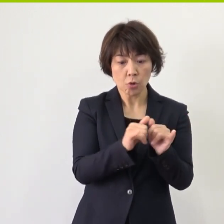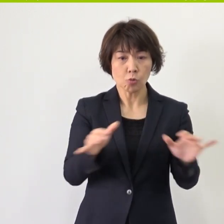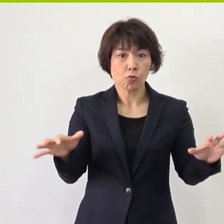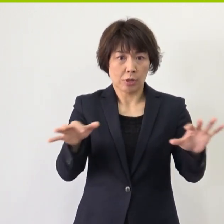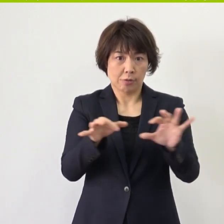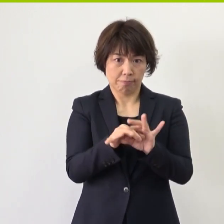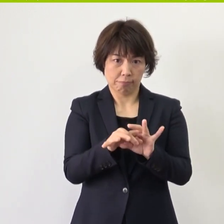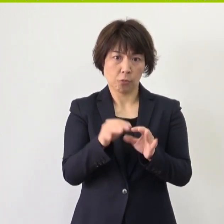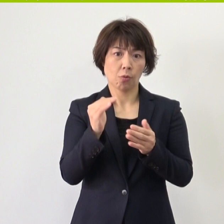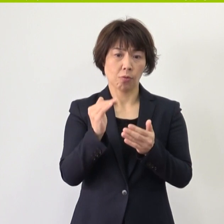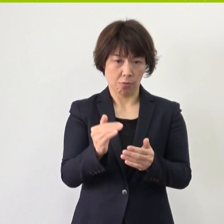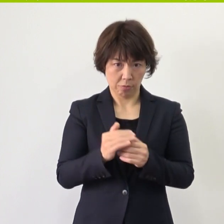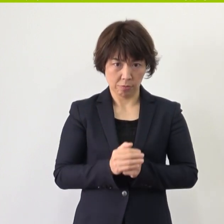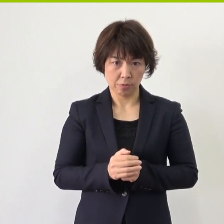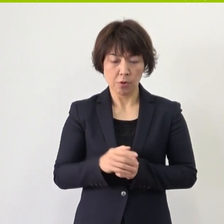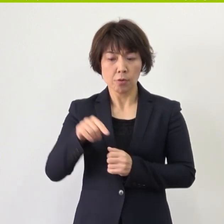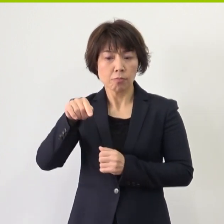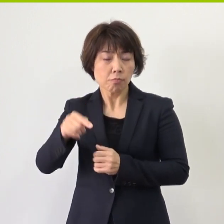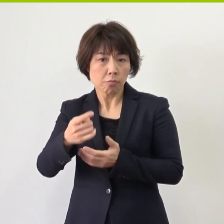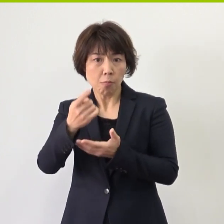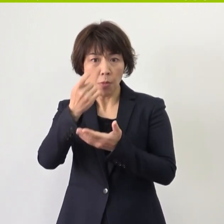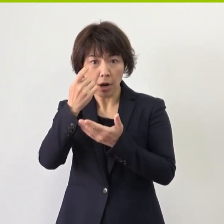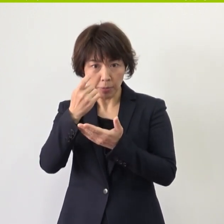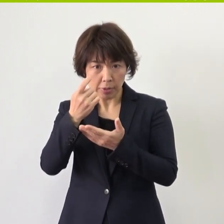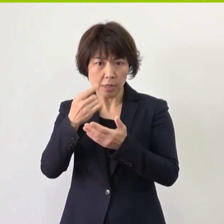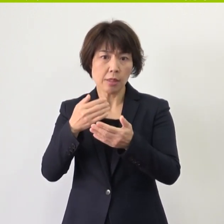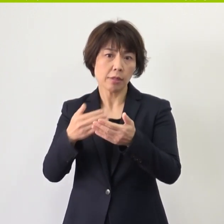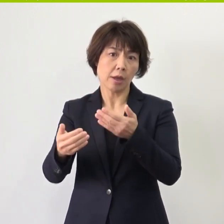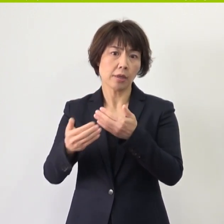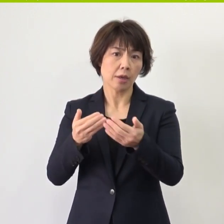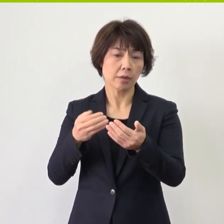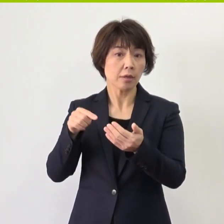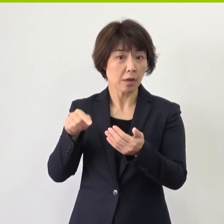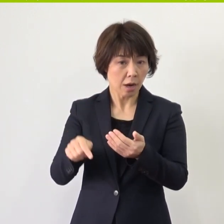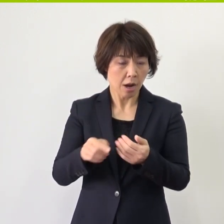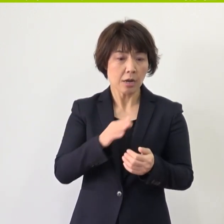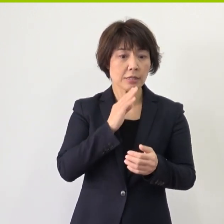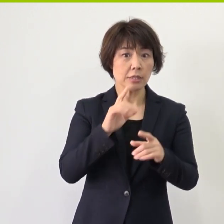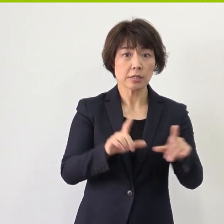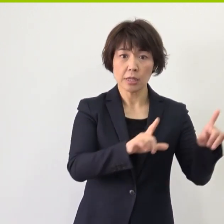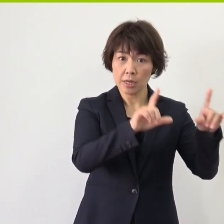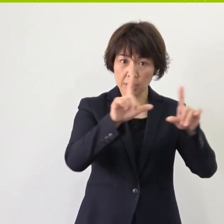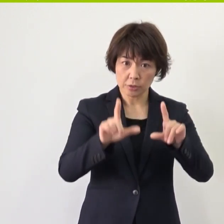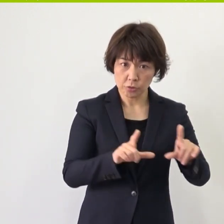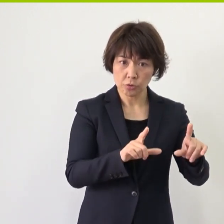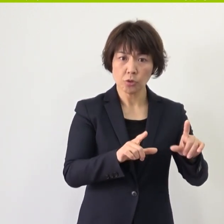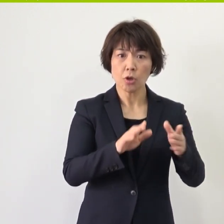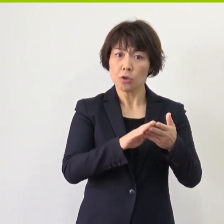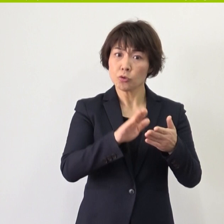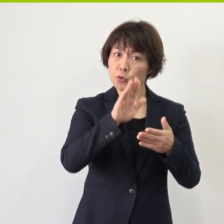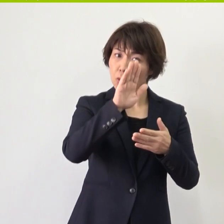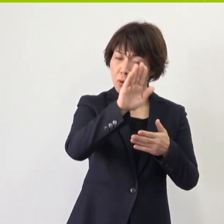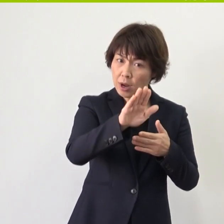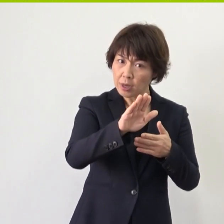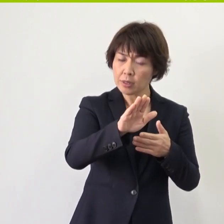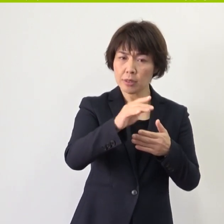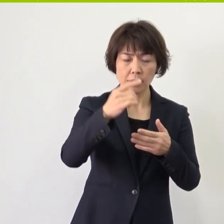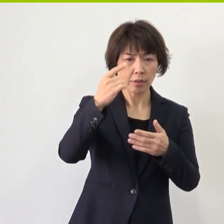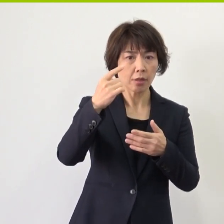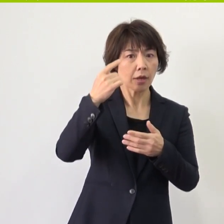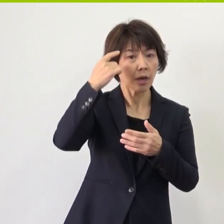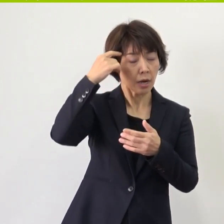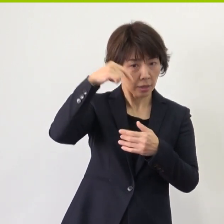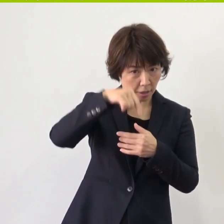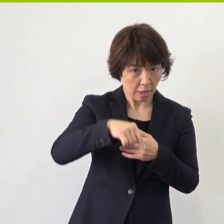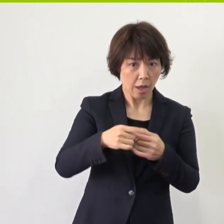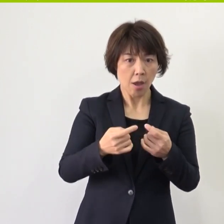ということでございます。教室での学びや体験が実生活や自分の将来の中で問